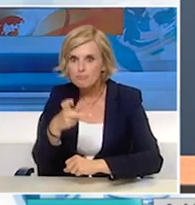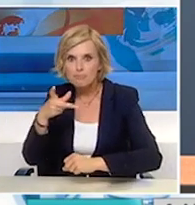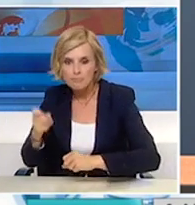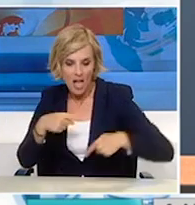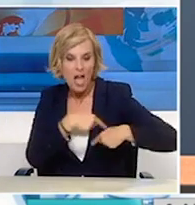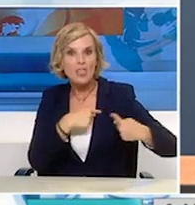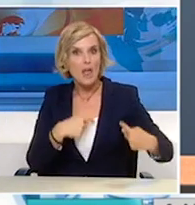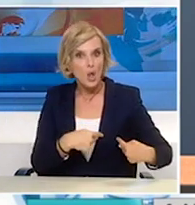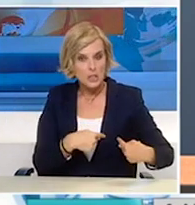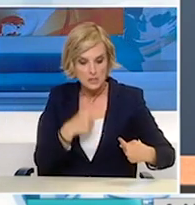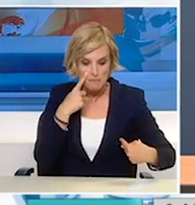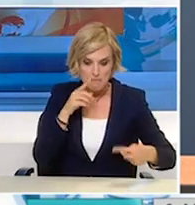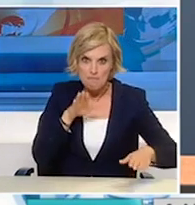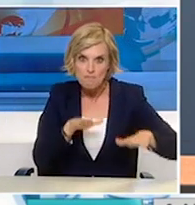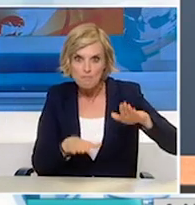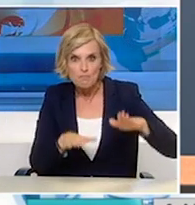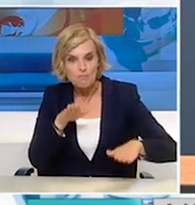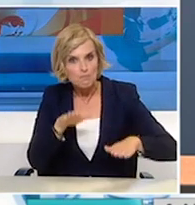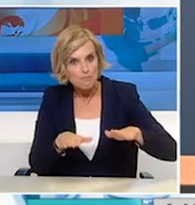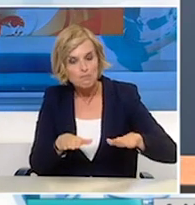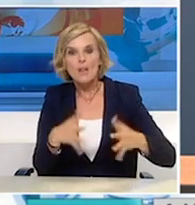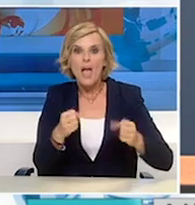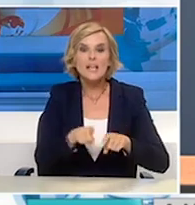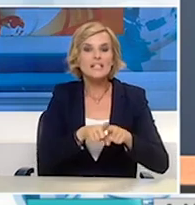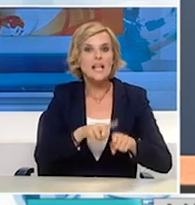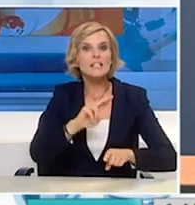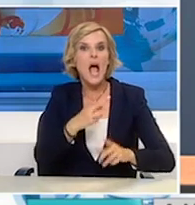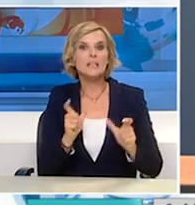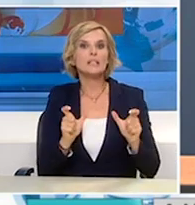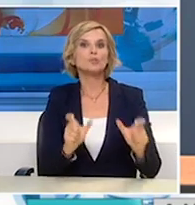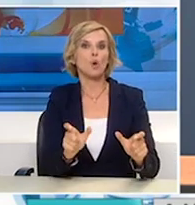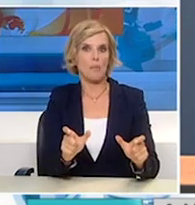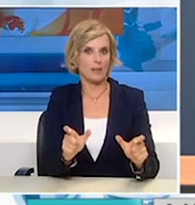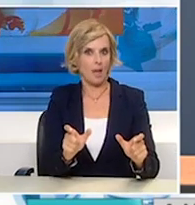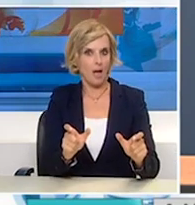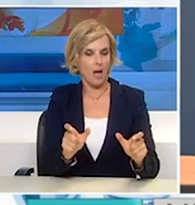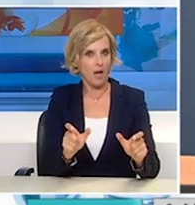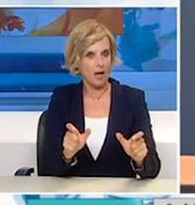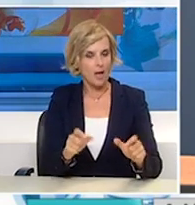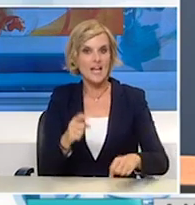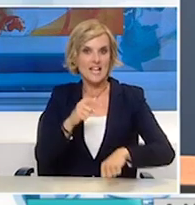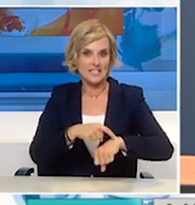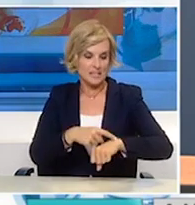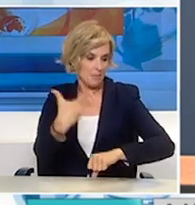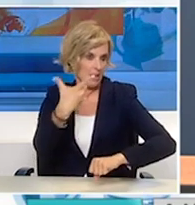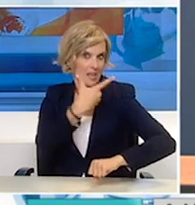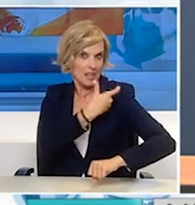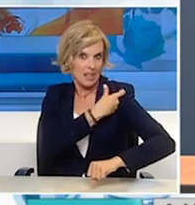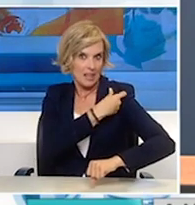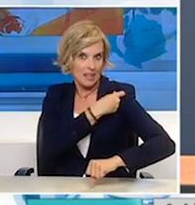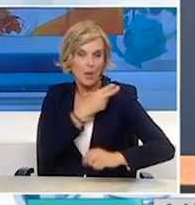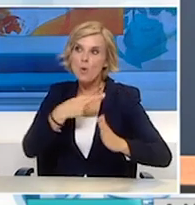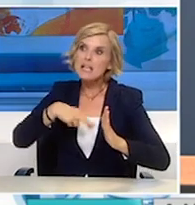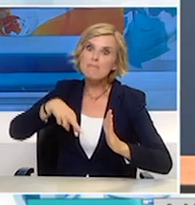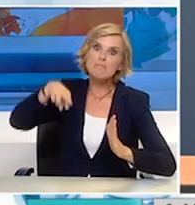οι οποίες έδειξαν δοσοεξαρτώμενη απάντηση σχετικά με τα αντισώματα. Τι σημαίνει αυτό? Σημαίνει πως στην υψηλότερη δόση